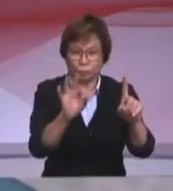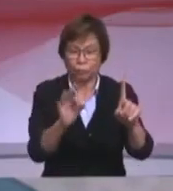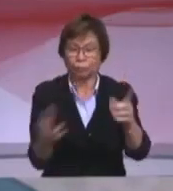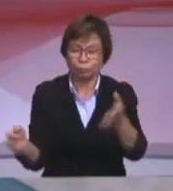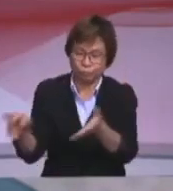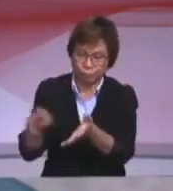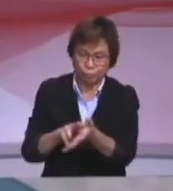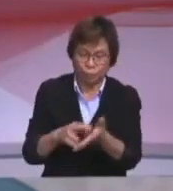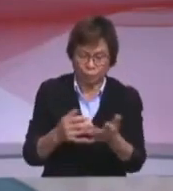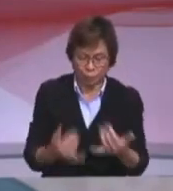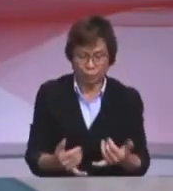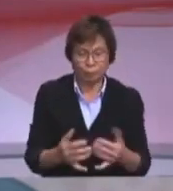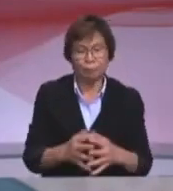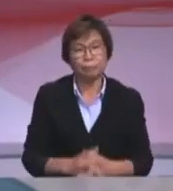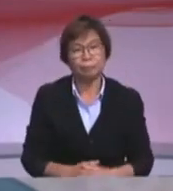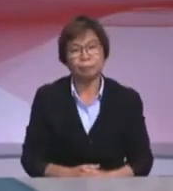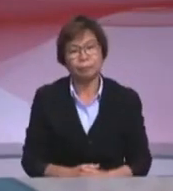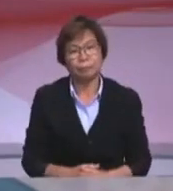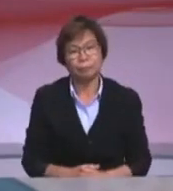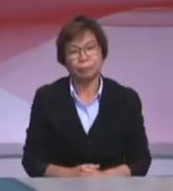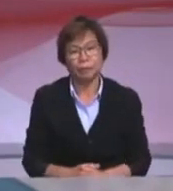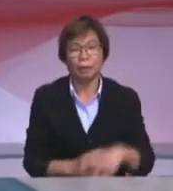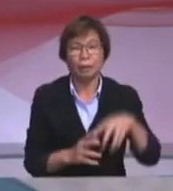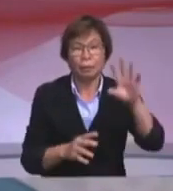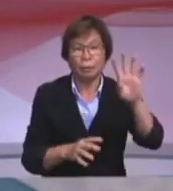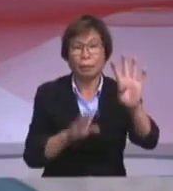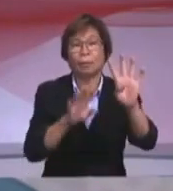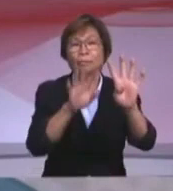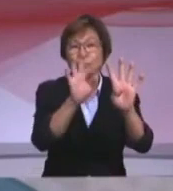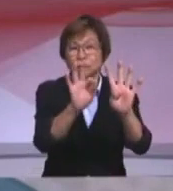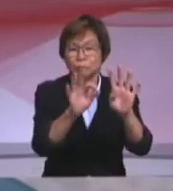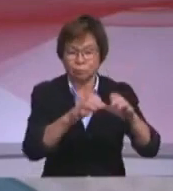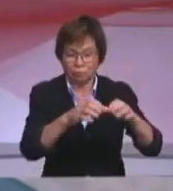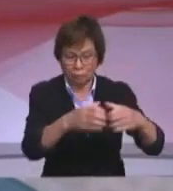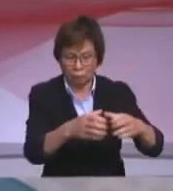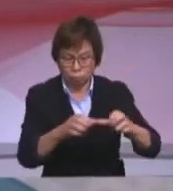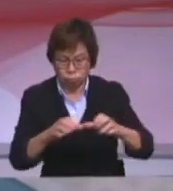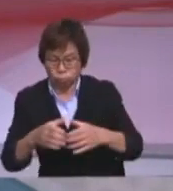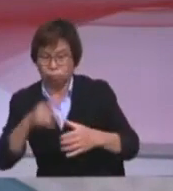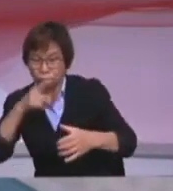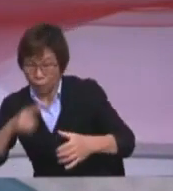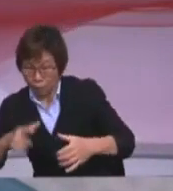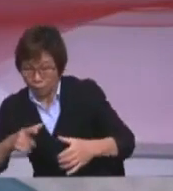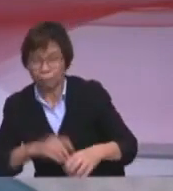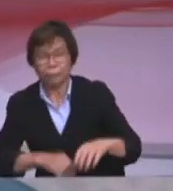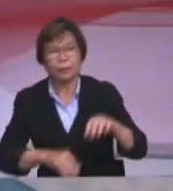telah dilaporkan pada hari ini, iaitu 49 kes daripada kluster-kluster sedia ada,